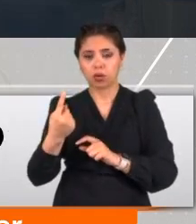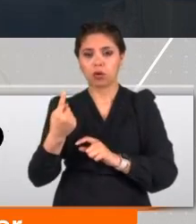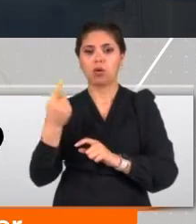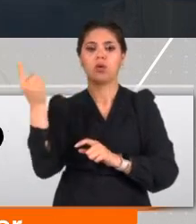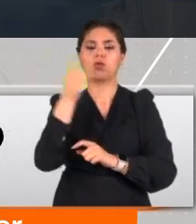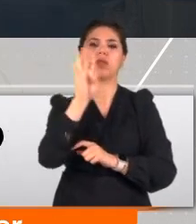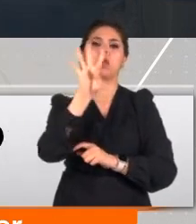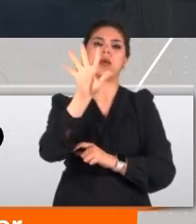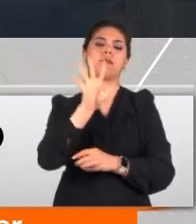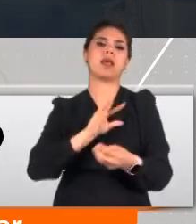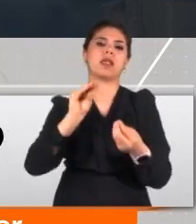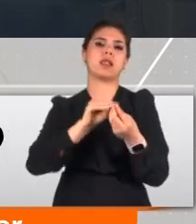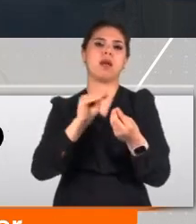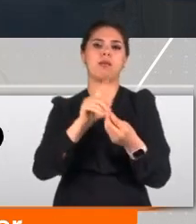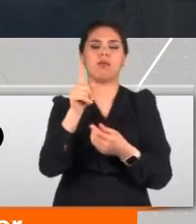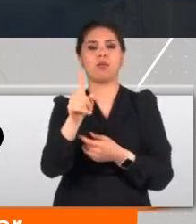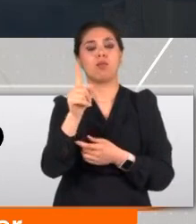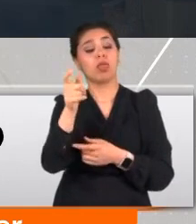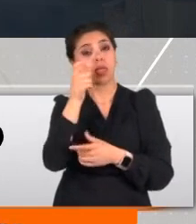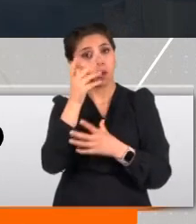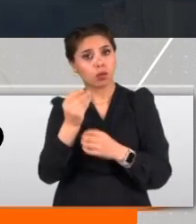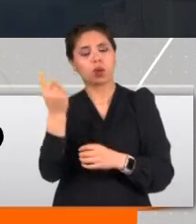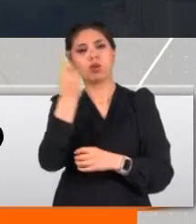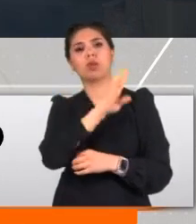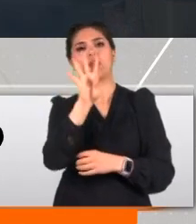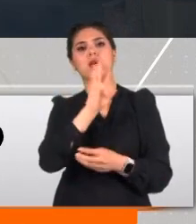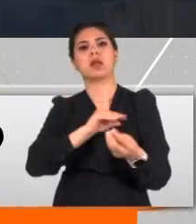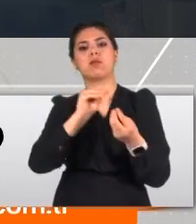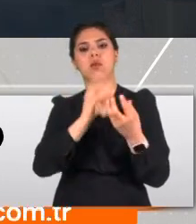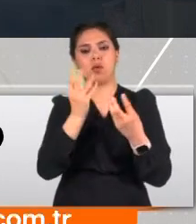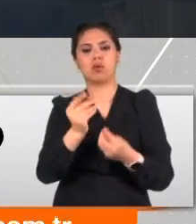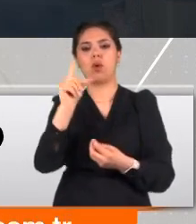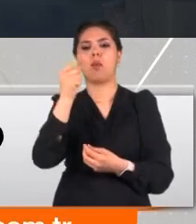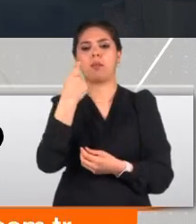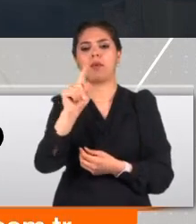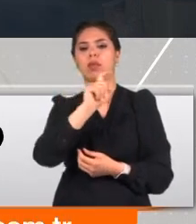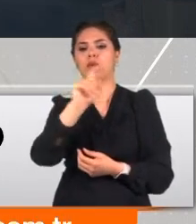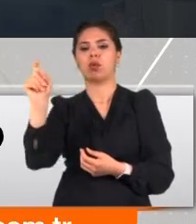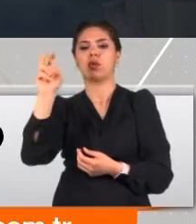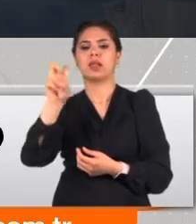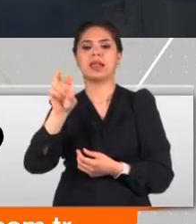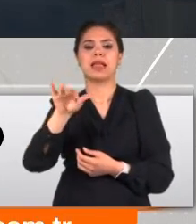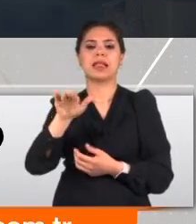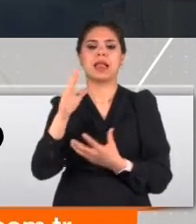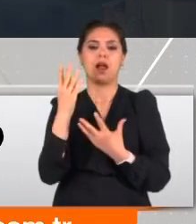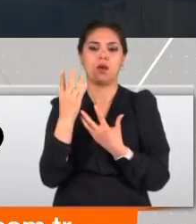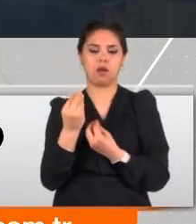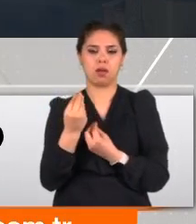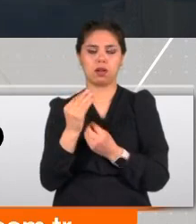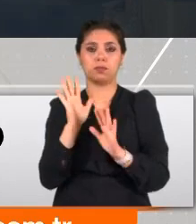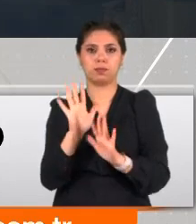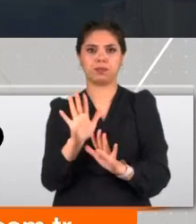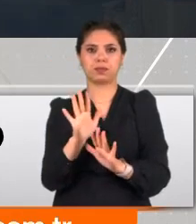söz konusu. Bu oran dikkate alınır ve %40'lık bir artış olursa 11.908 liraya çıkmış olacak net asgari ücret.